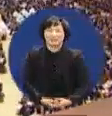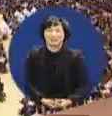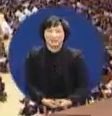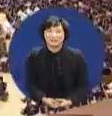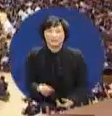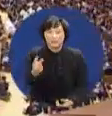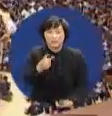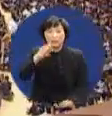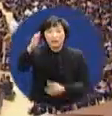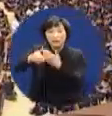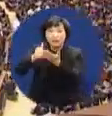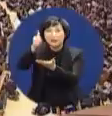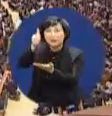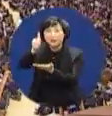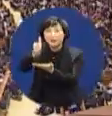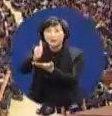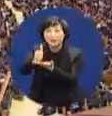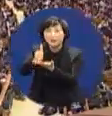또 하나님은